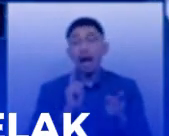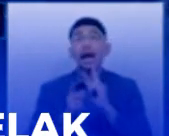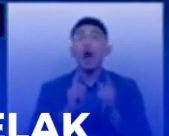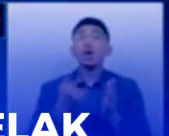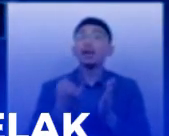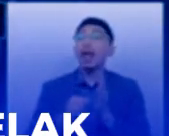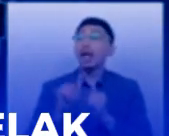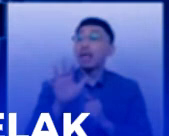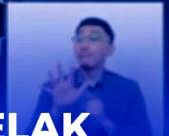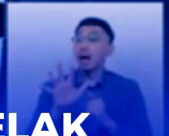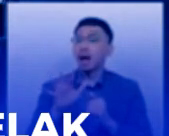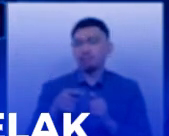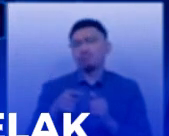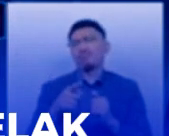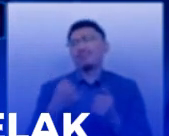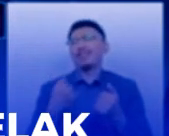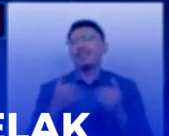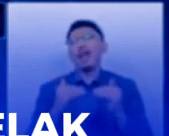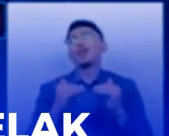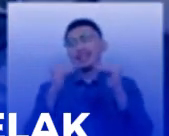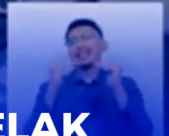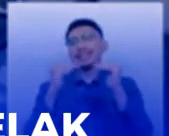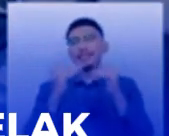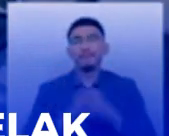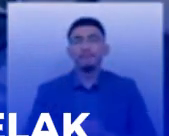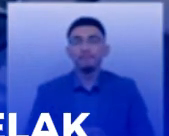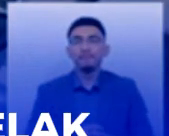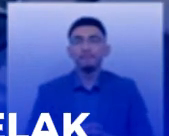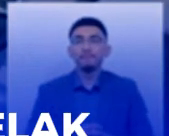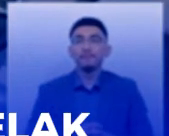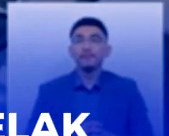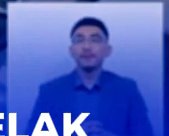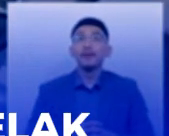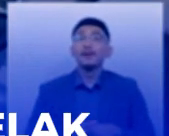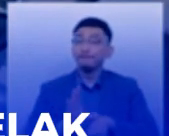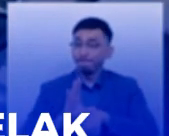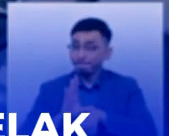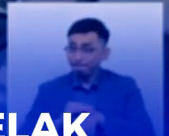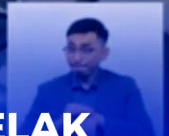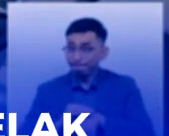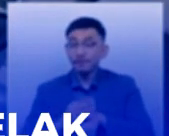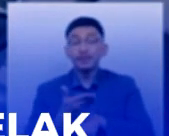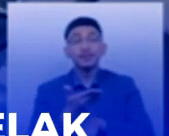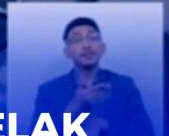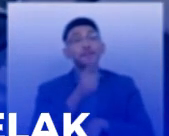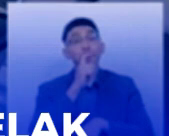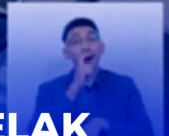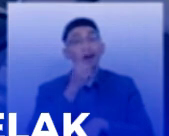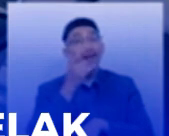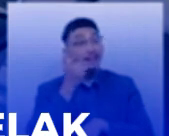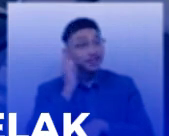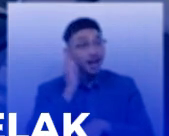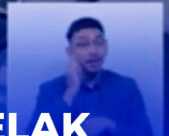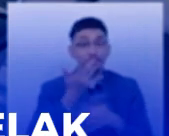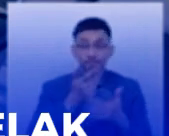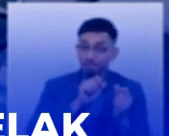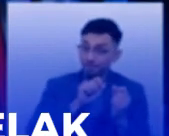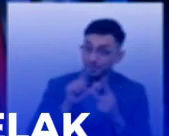kasih, Pak Ganjar. Baik, baik, waktu habis, Pak Anies. Pak Ganjar, silakan jawab pertanyaan dari Pak Anies. Waktu Bapak